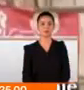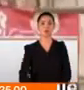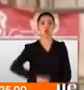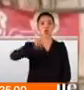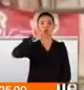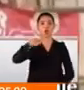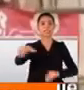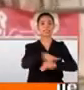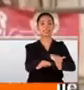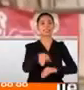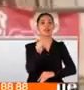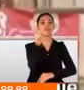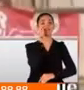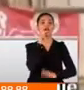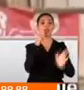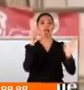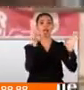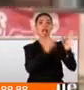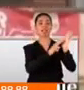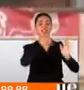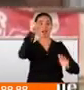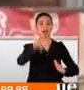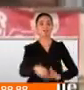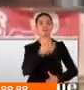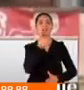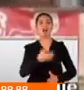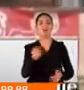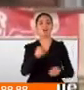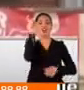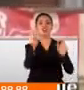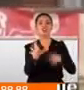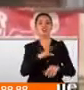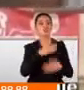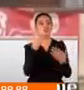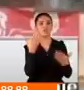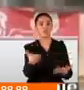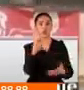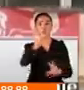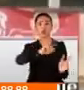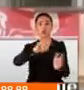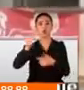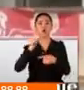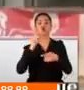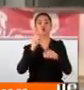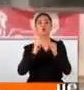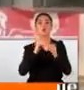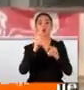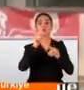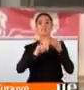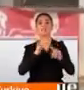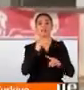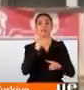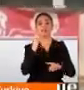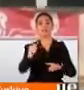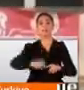Yukarıda sınır namustur afişi, aşağıda Afgan işçiler. Göç sorununu siyasi malzeme haline getiren CHP, gündelik